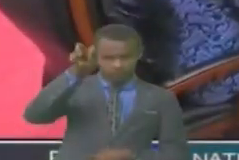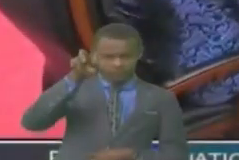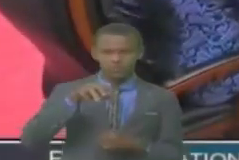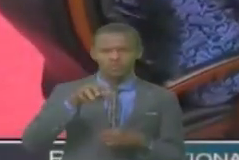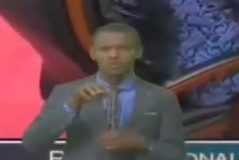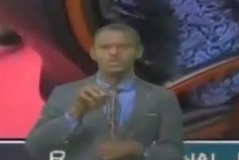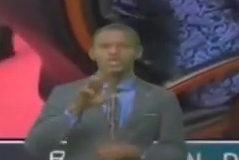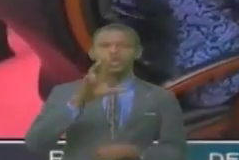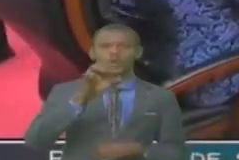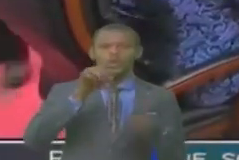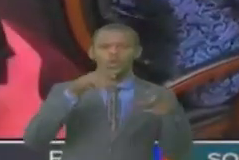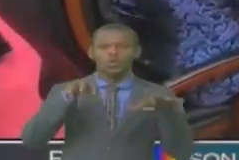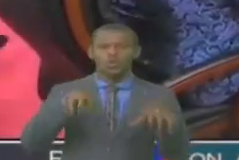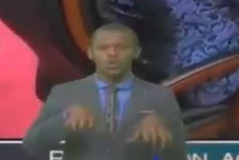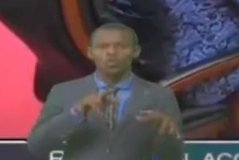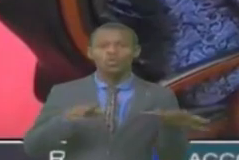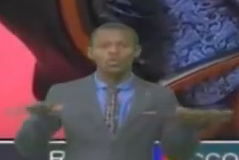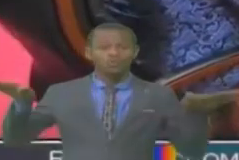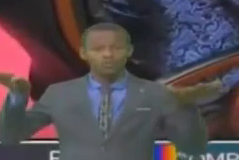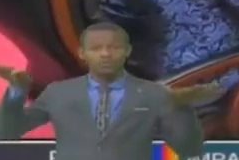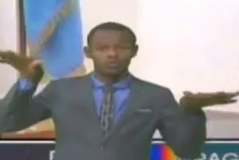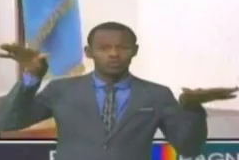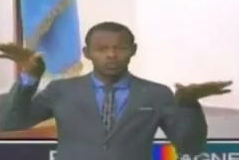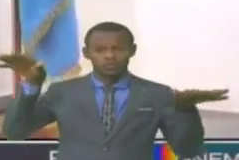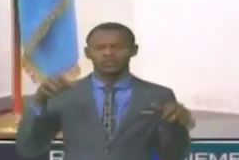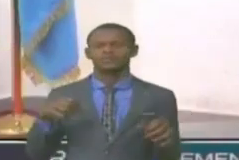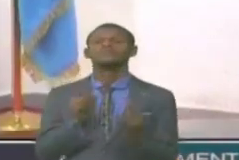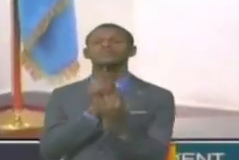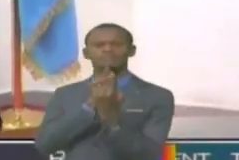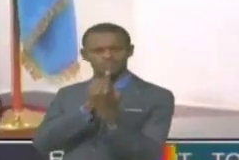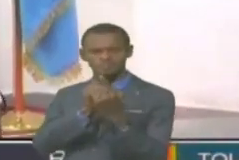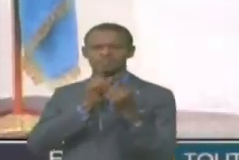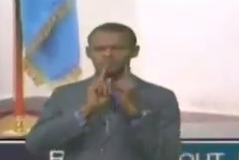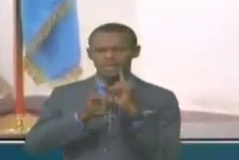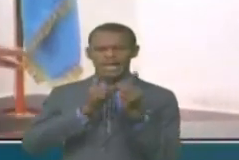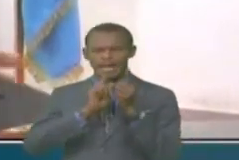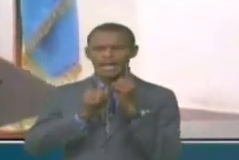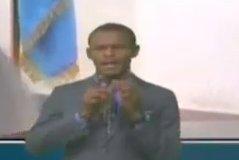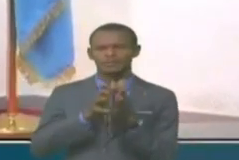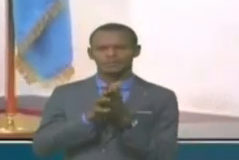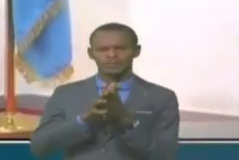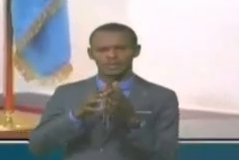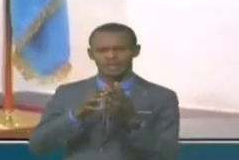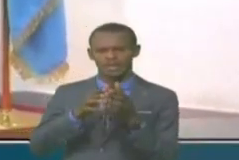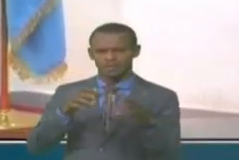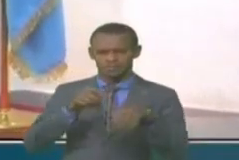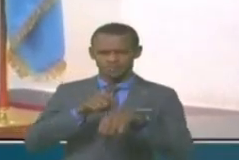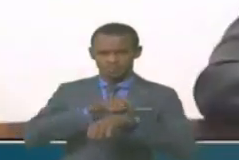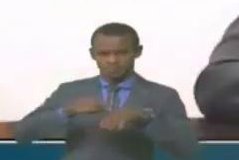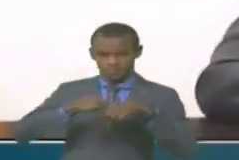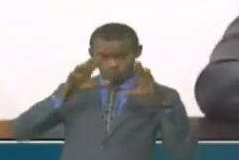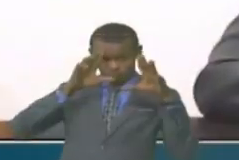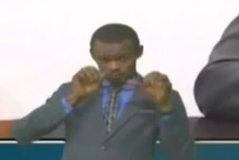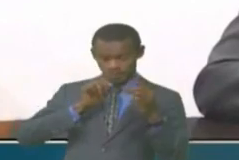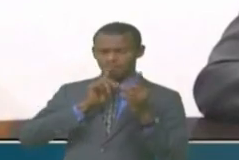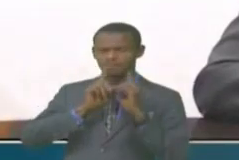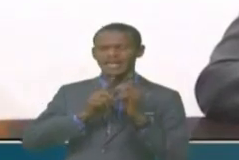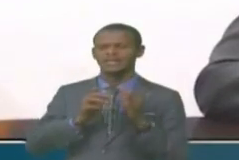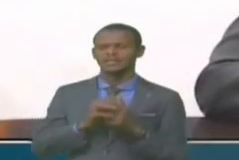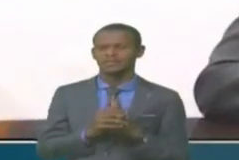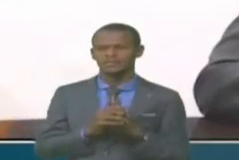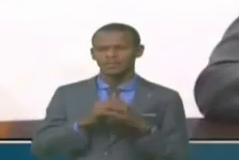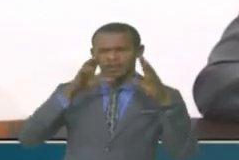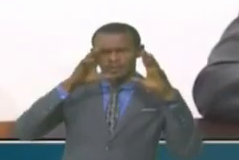à la primature. Le chef du gouvernement Jean-Michel Samalukonde Kienge, qui tient à la relance de cette société de transport aérien,